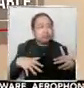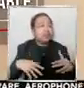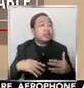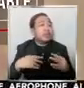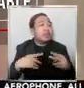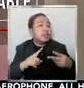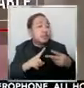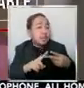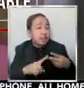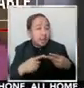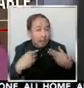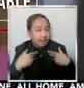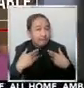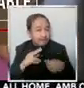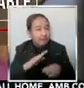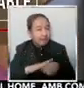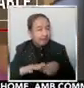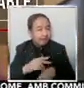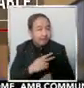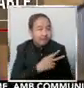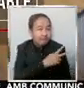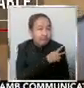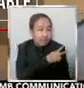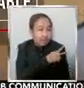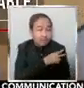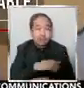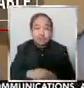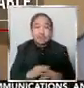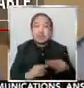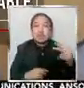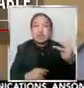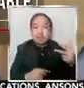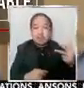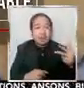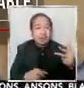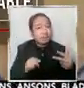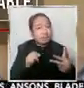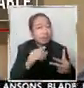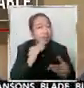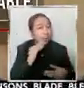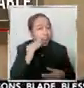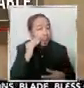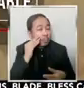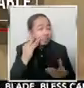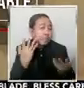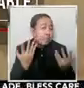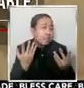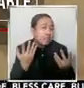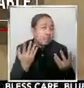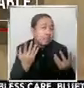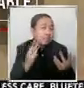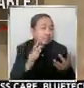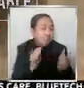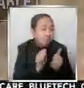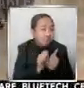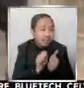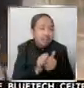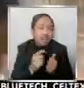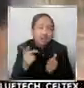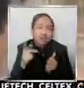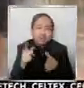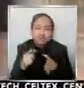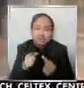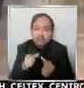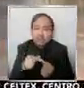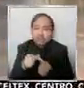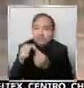ng bakuna? At pangatlo, may mga kasama ka ba sa bahay na maituturing na specially vulnerable? Sa